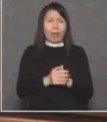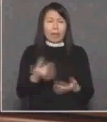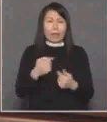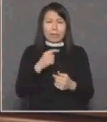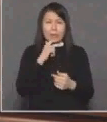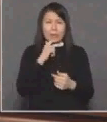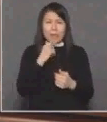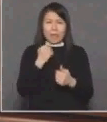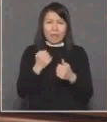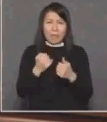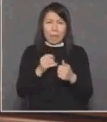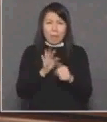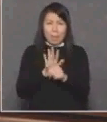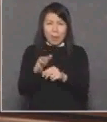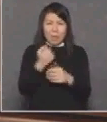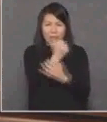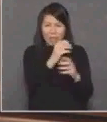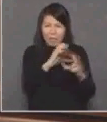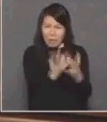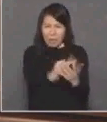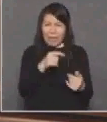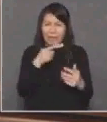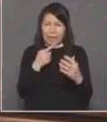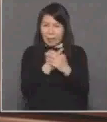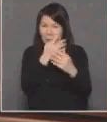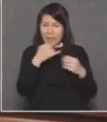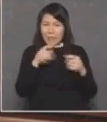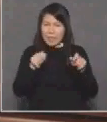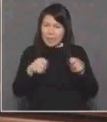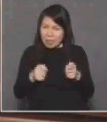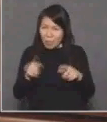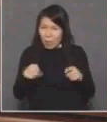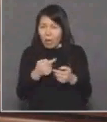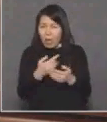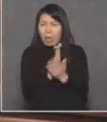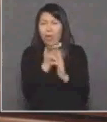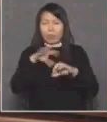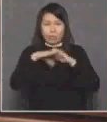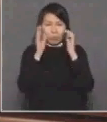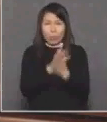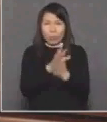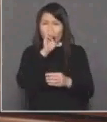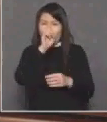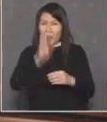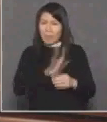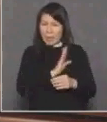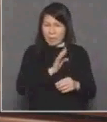派做一些特備的節目，全部的言論一面倒，